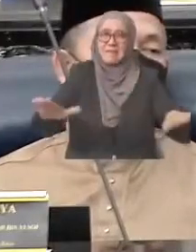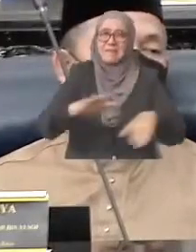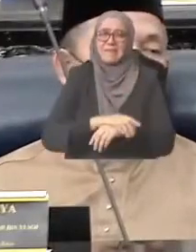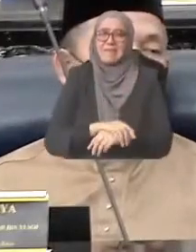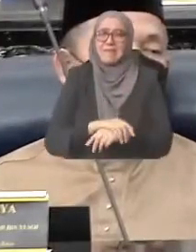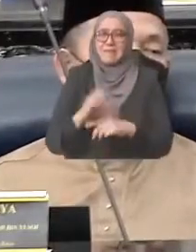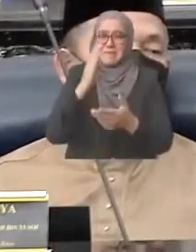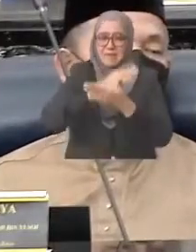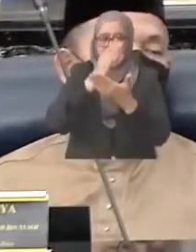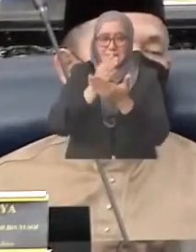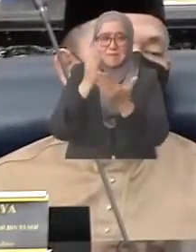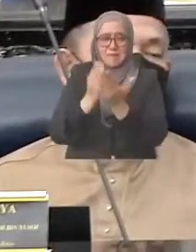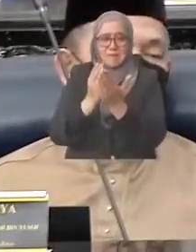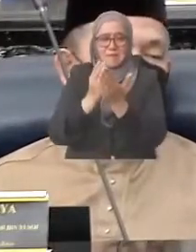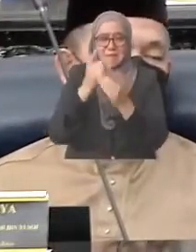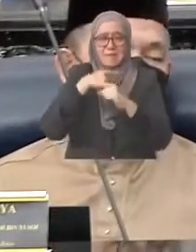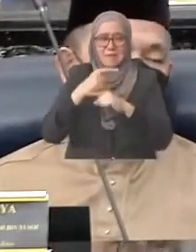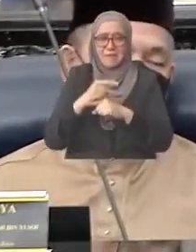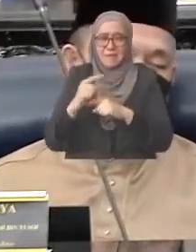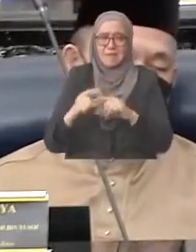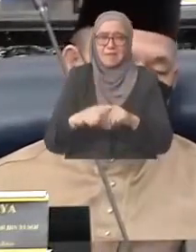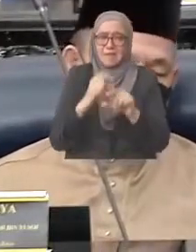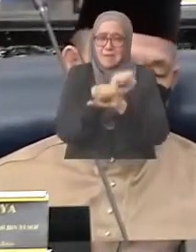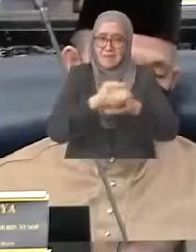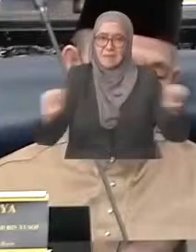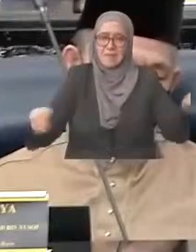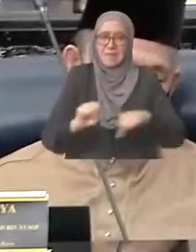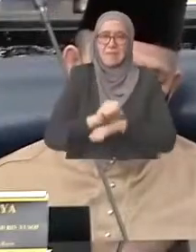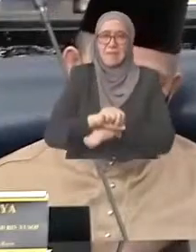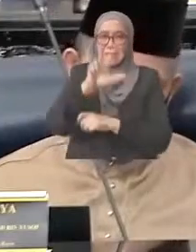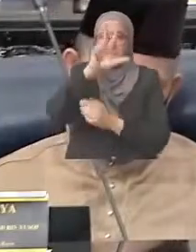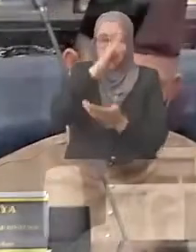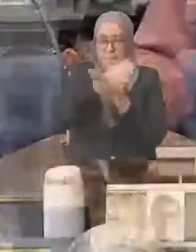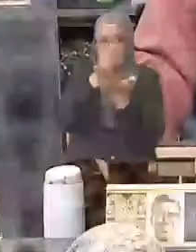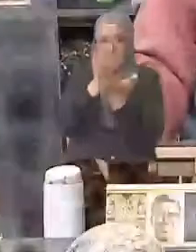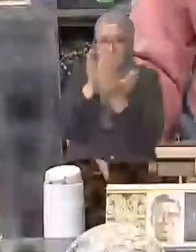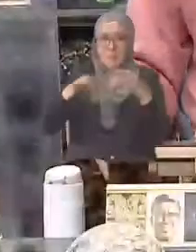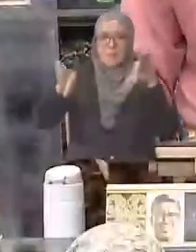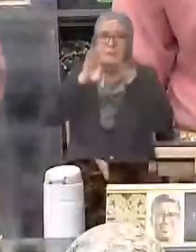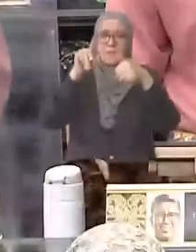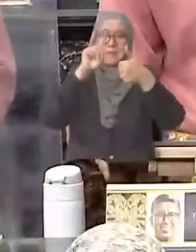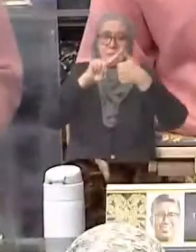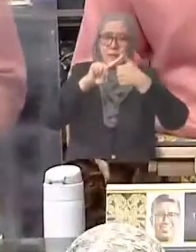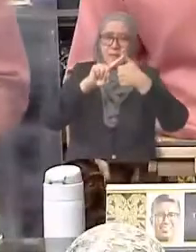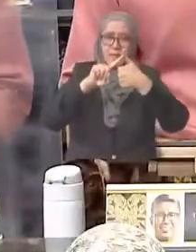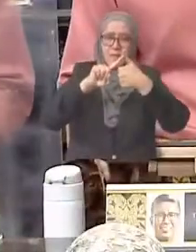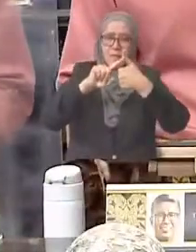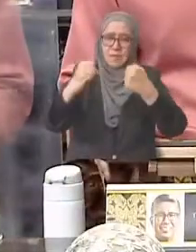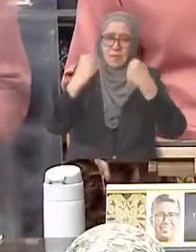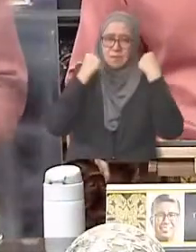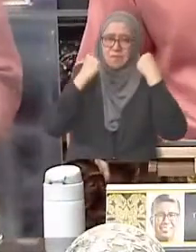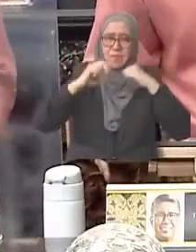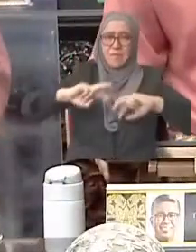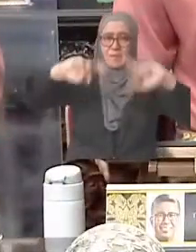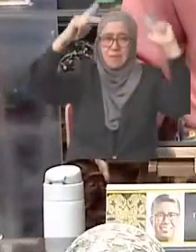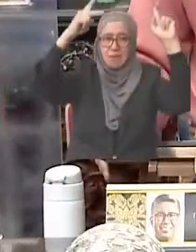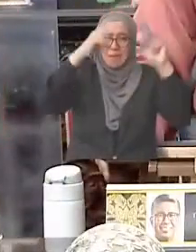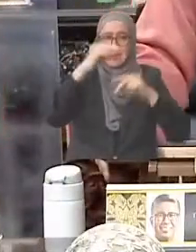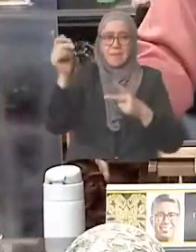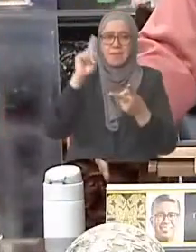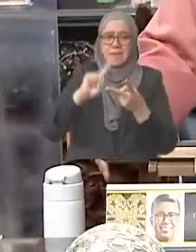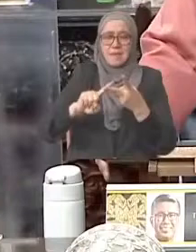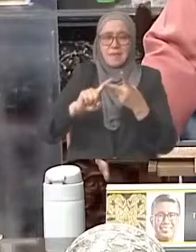tiga faksi utama yaitu memperkukuh pemulihan membina daya tahan dan